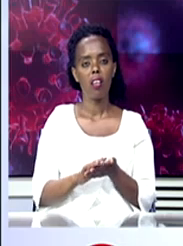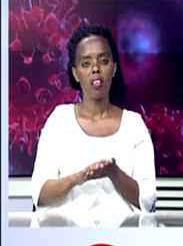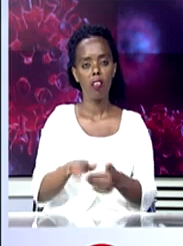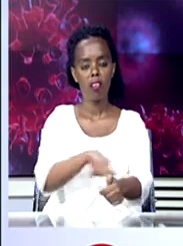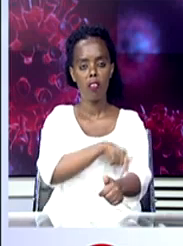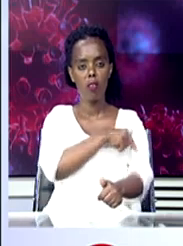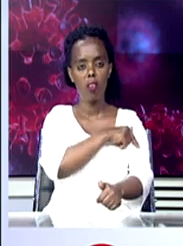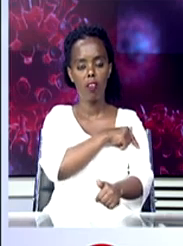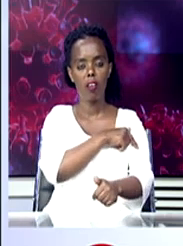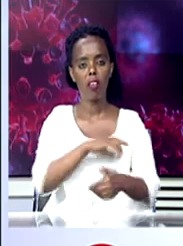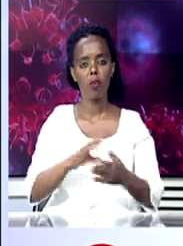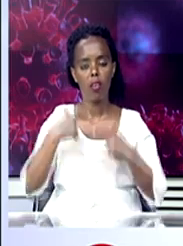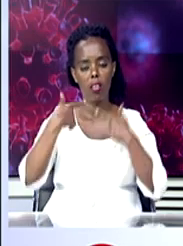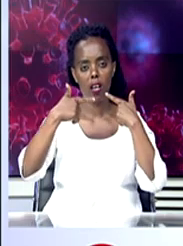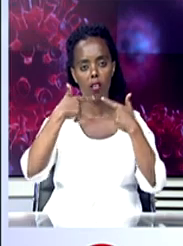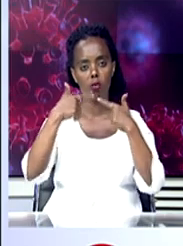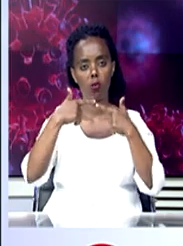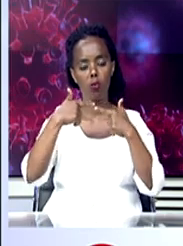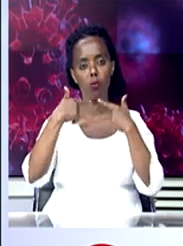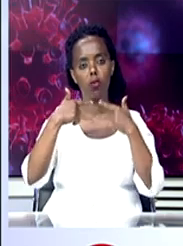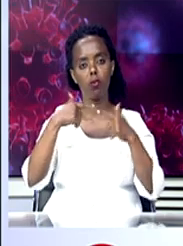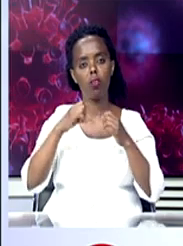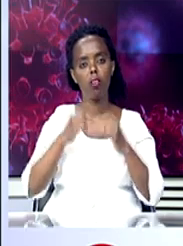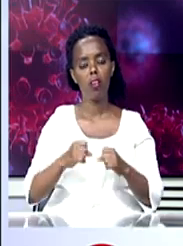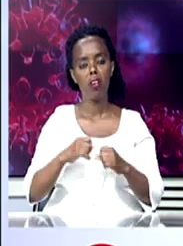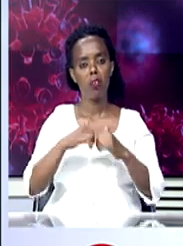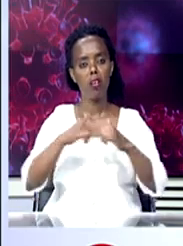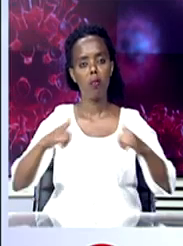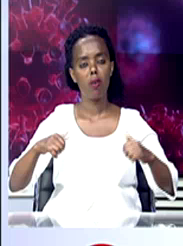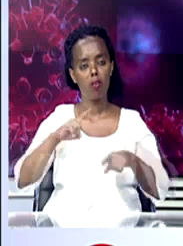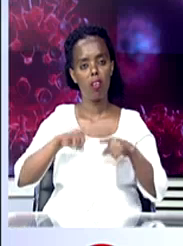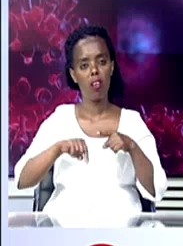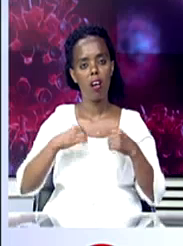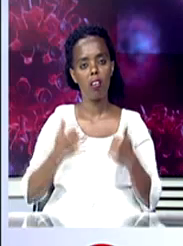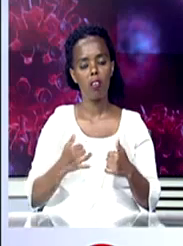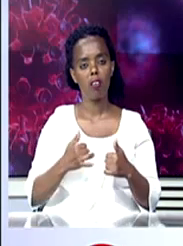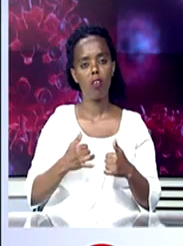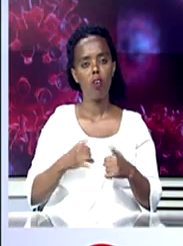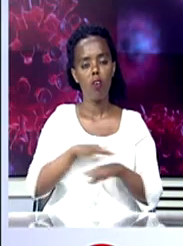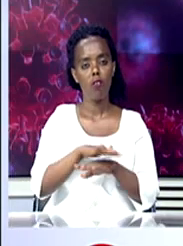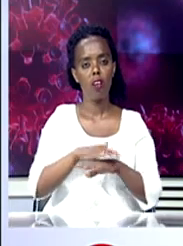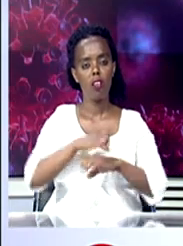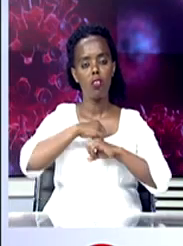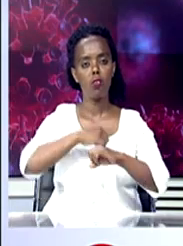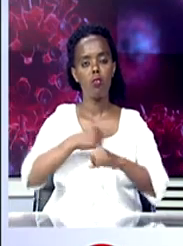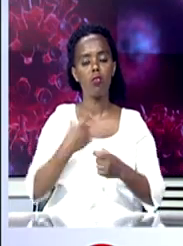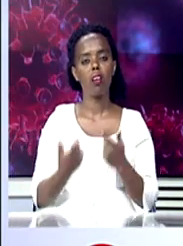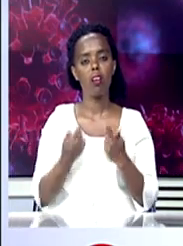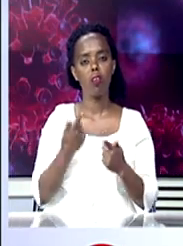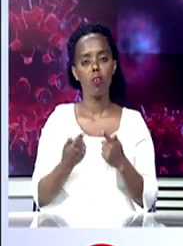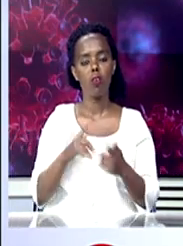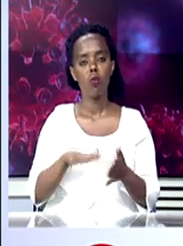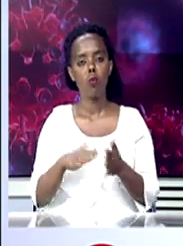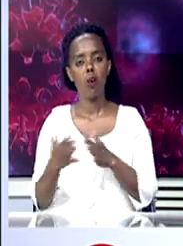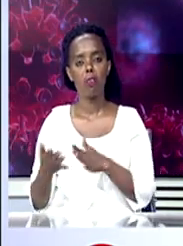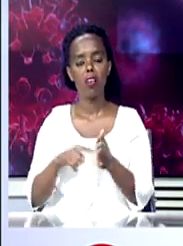distaansii walirraa fagaateetoo waliin haasa'uu danda'u waliin dubbatuu danda'u adda baasee yoo hin barre haala ittiin ofirraa ittisu waan hin qabneef carraan inni qabu du'aaf